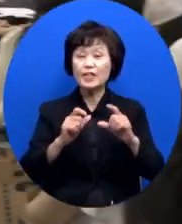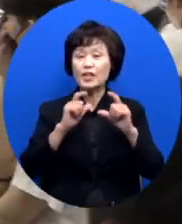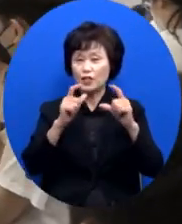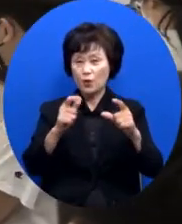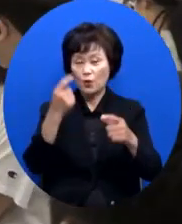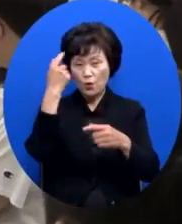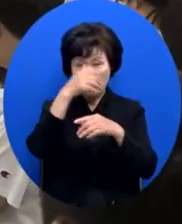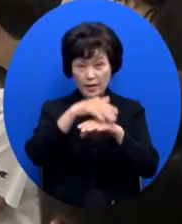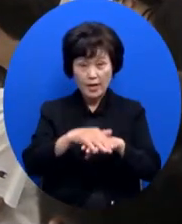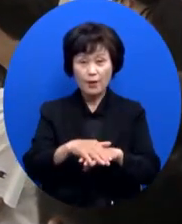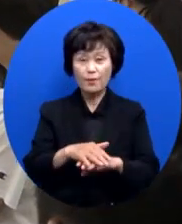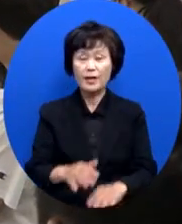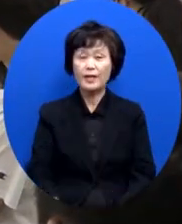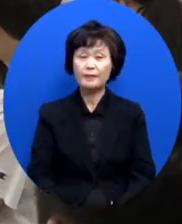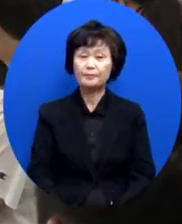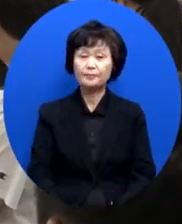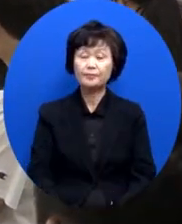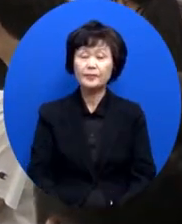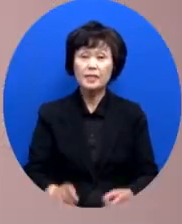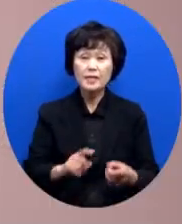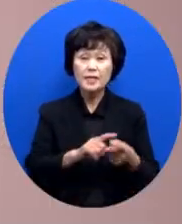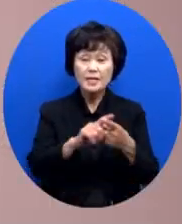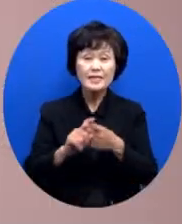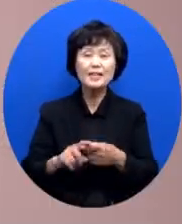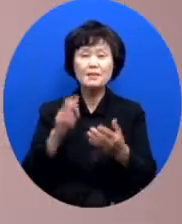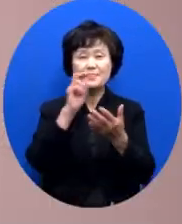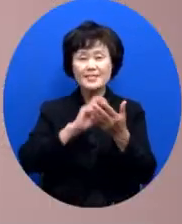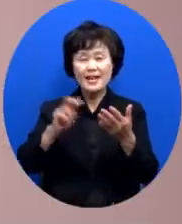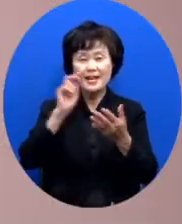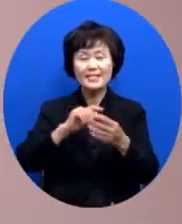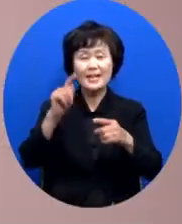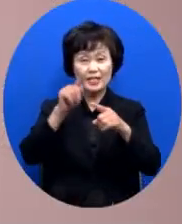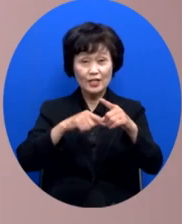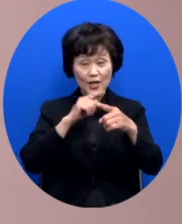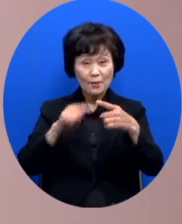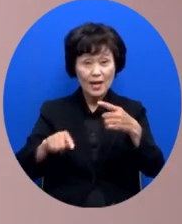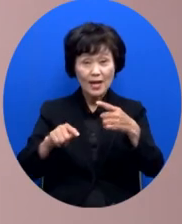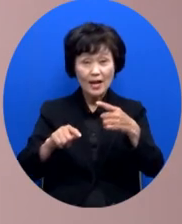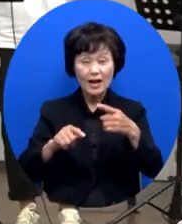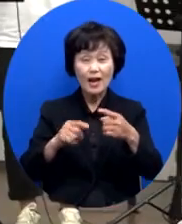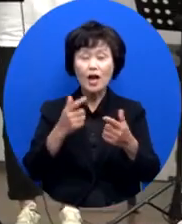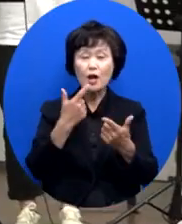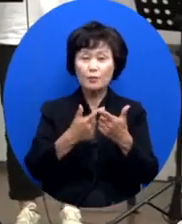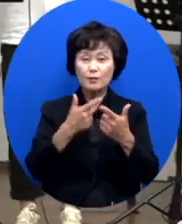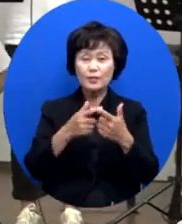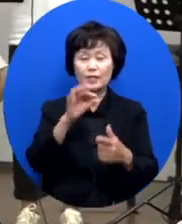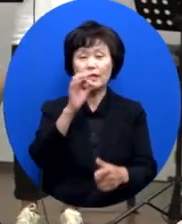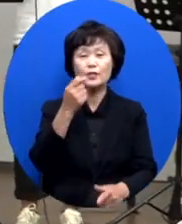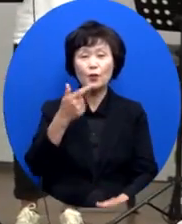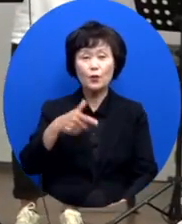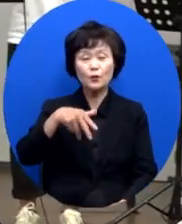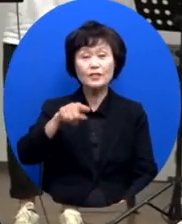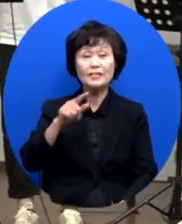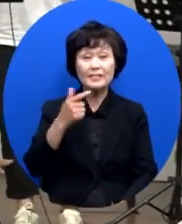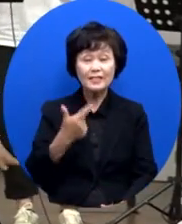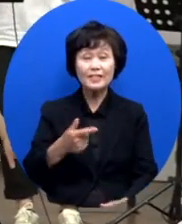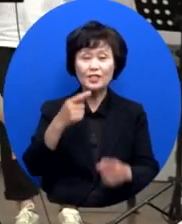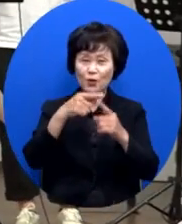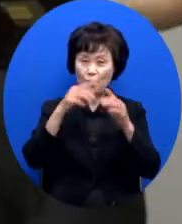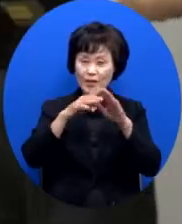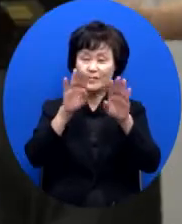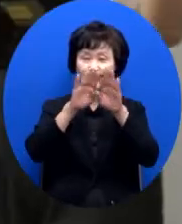제3회 부울경 중국 이주민 연합 찬양 대회가 부산 온천교회에서 열렸습니다. 이번